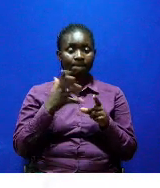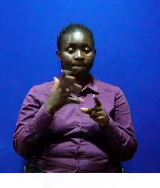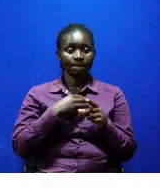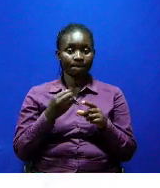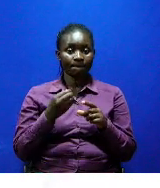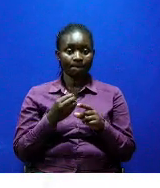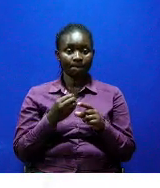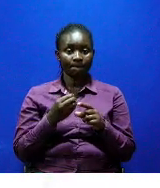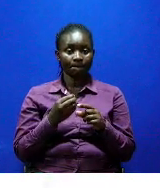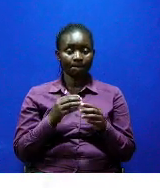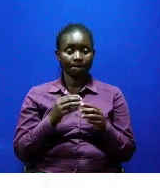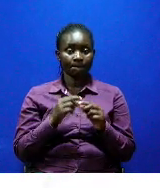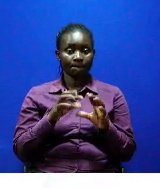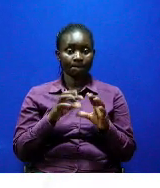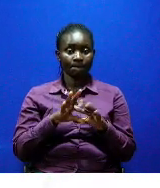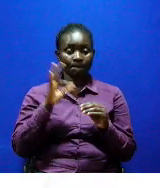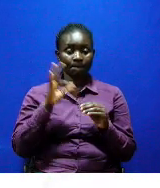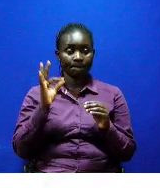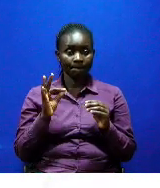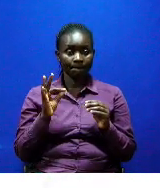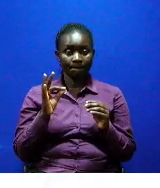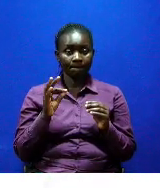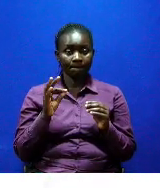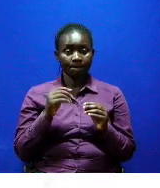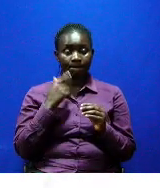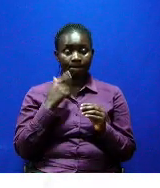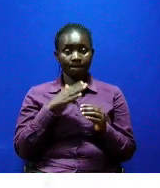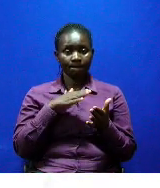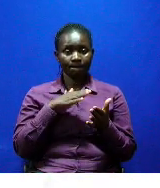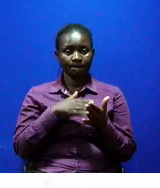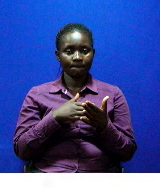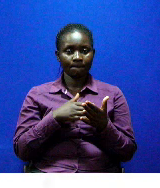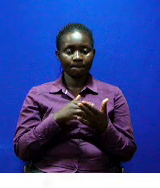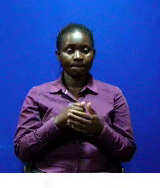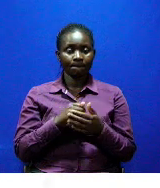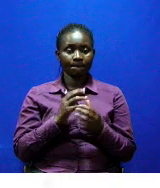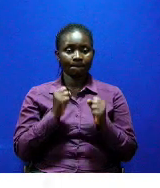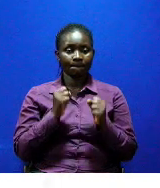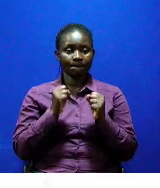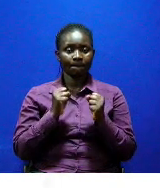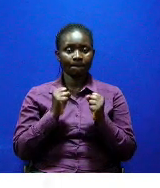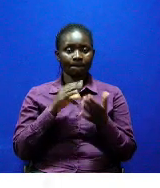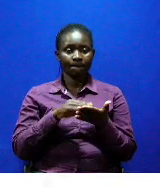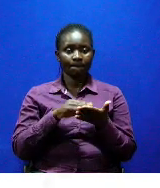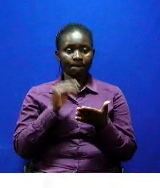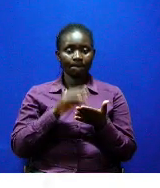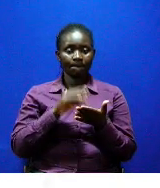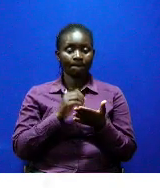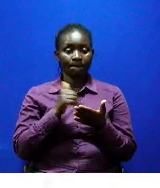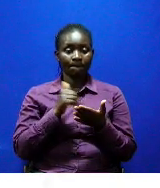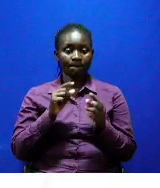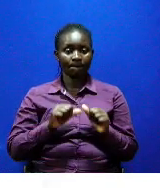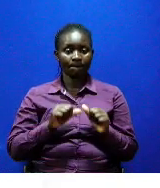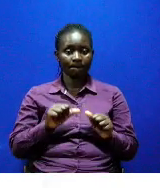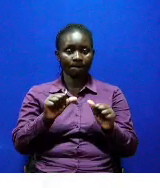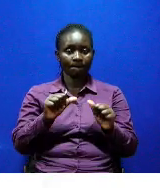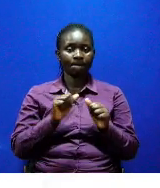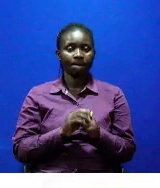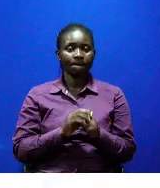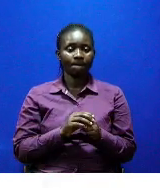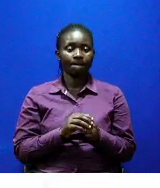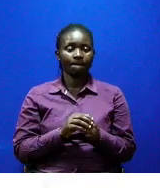chitoke na ende chiri chibu ato vare merelia na ende chiko soma kuruwa saba ande na kogende na kento kende ne